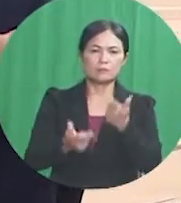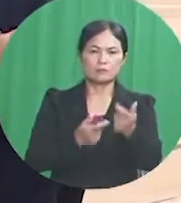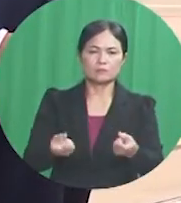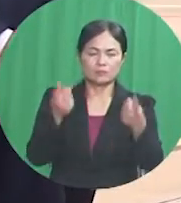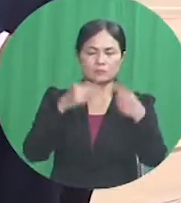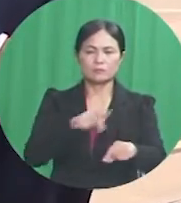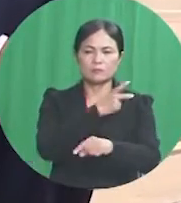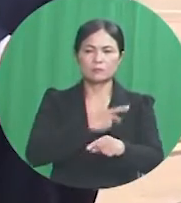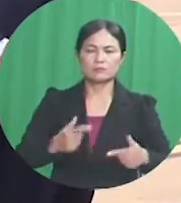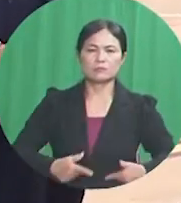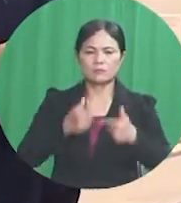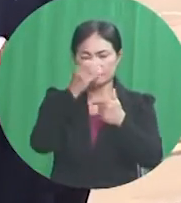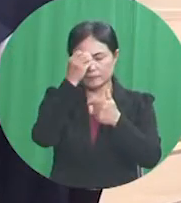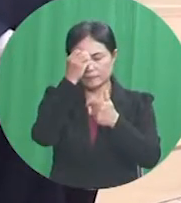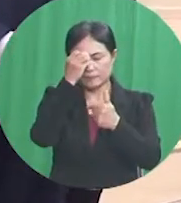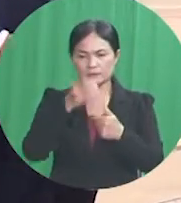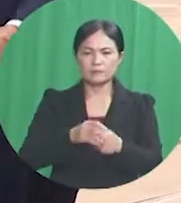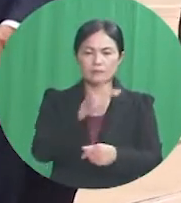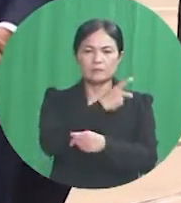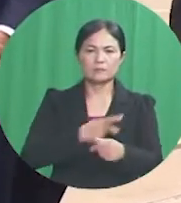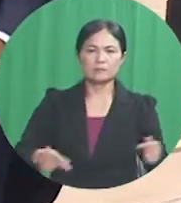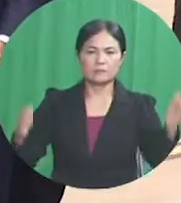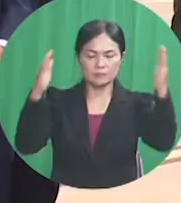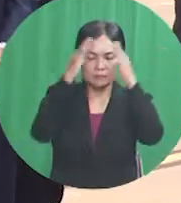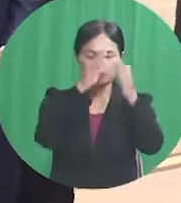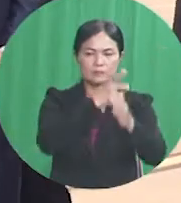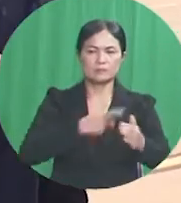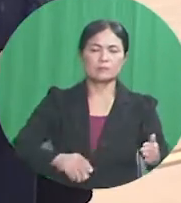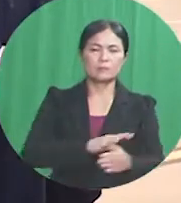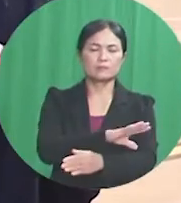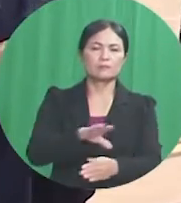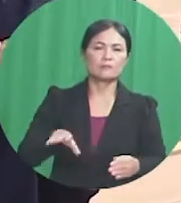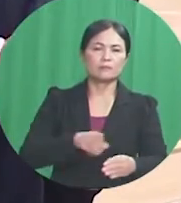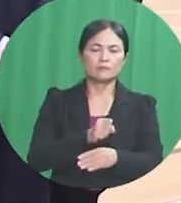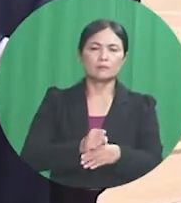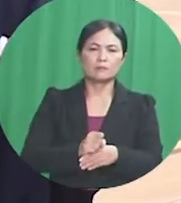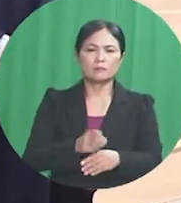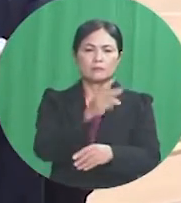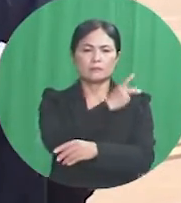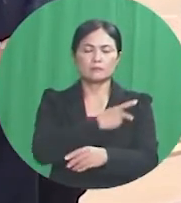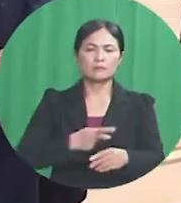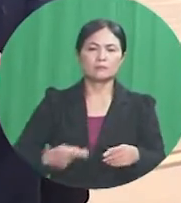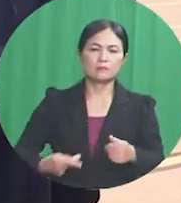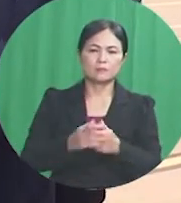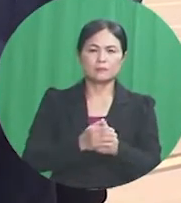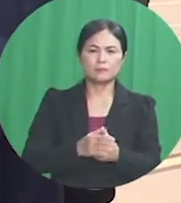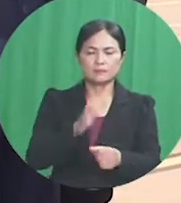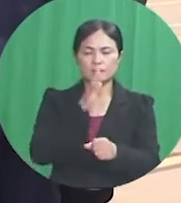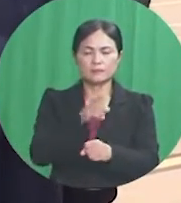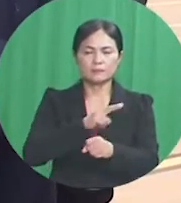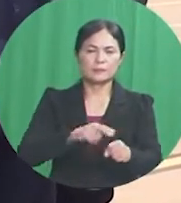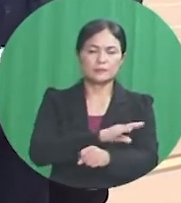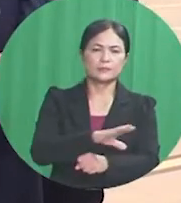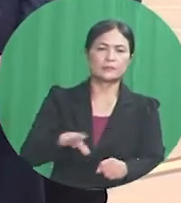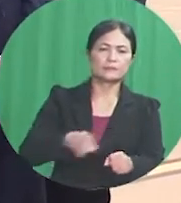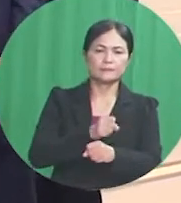ល់នៃព្រះករុណាជាអម្ចាស់ជីវិតលើត្បូងព្រះមហាក្សត្រនៃព្រះរាជាណាចក្រកម្ពុជានិងសម្តេចព្រះមហាក្សត្រីព្រះវររាជមា